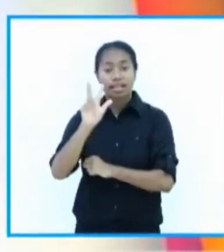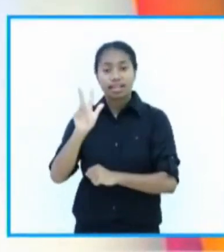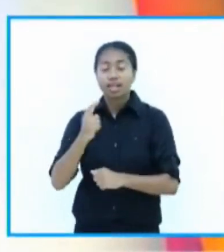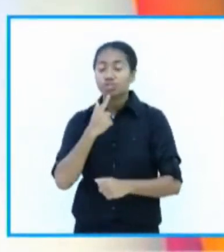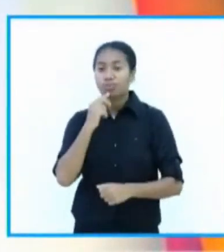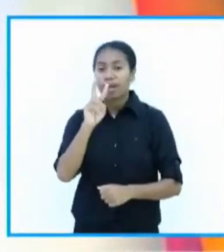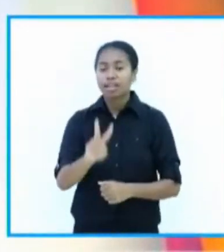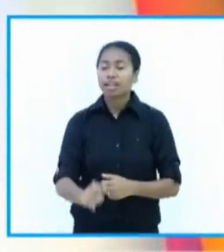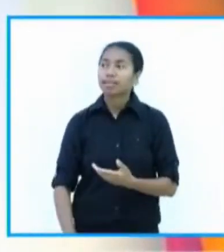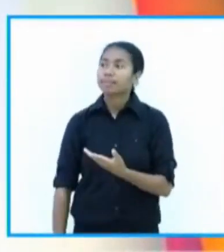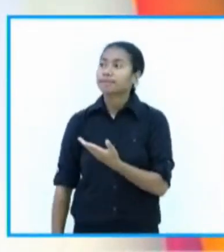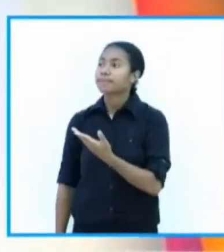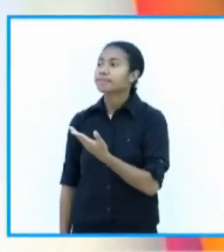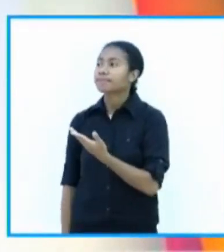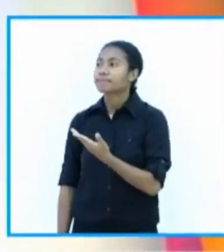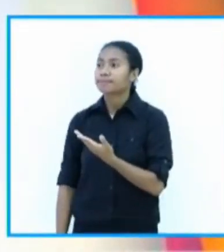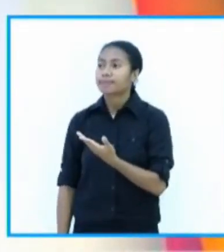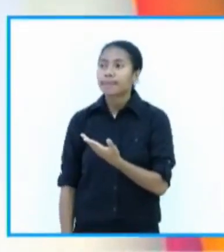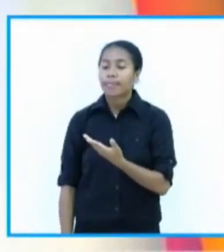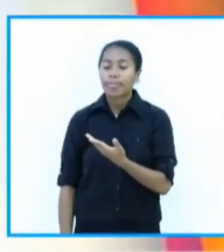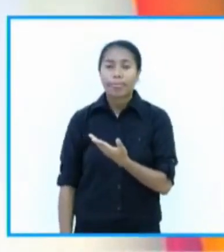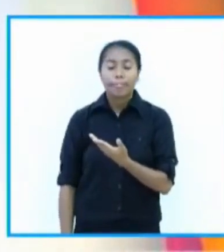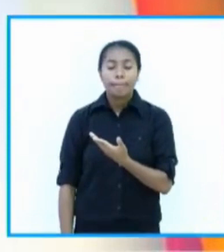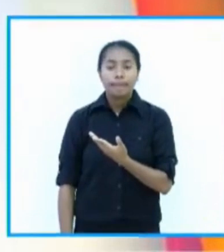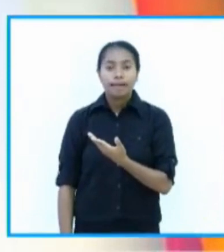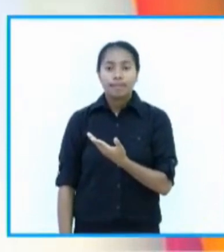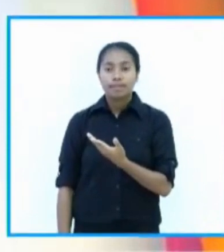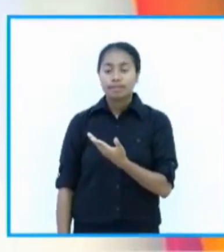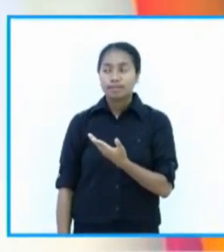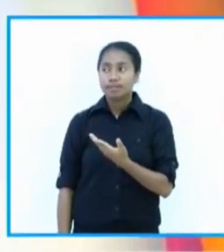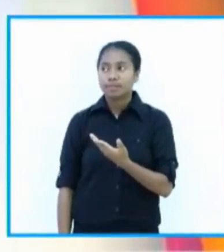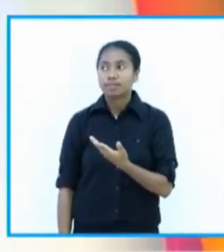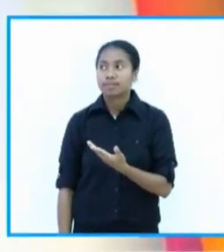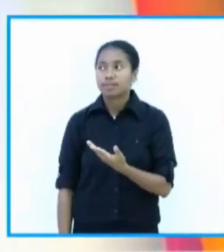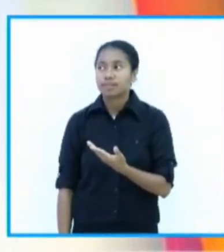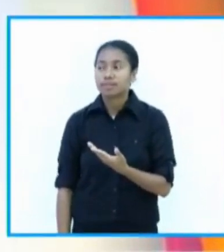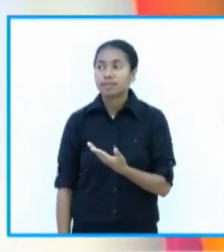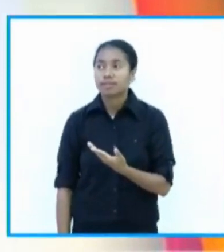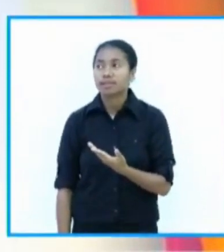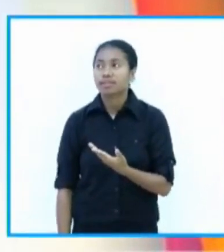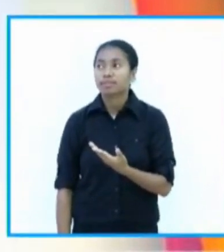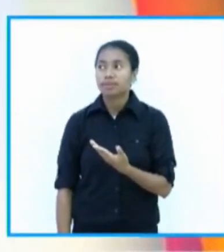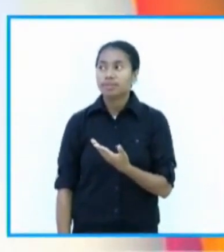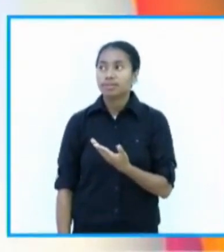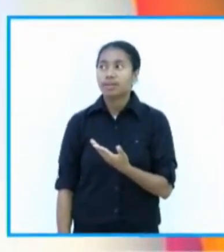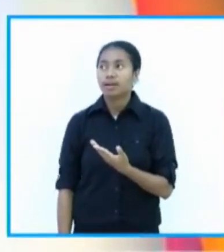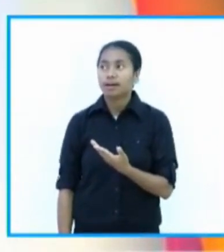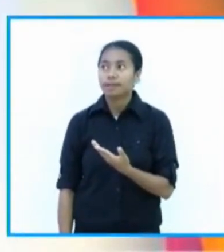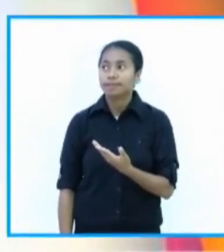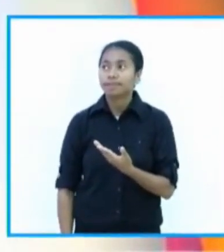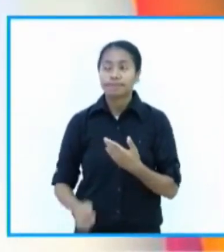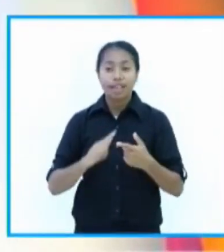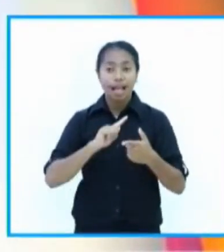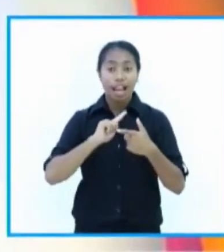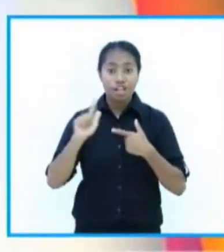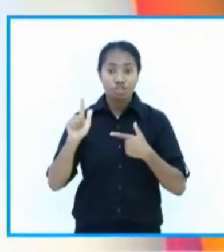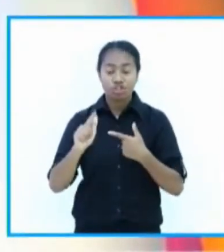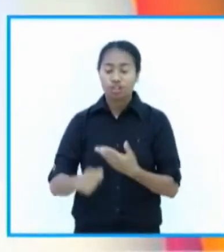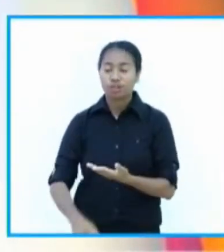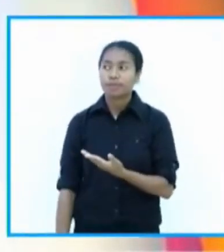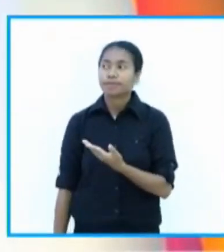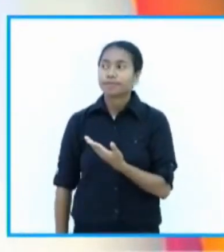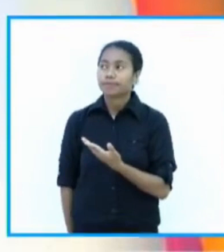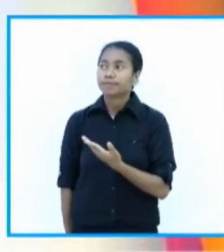dia menguatkan hatimu dan memelihara kamu terhadap yang dahak 2 Petrus 29 maka nyata